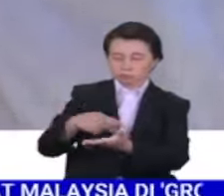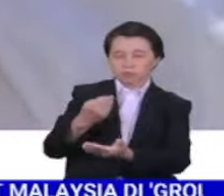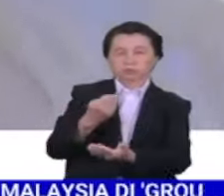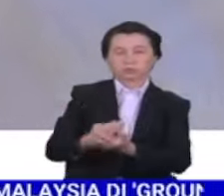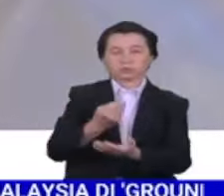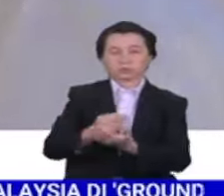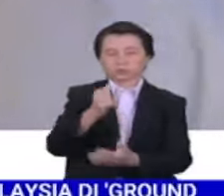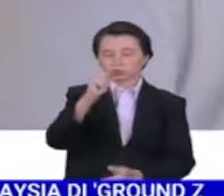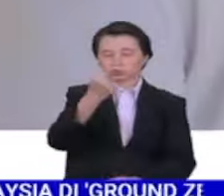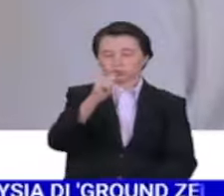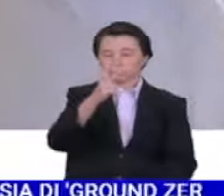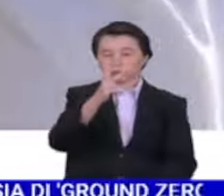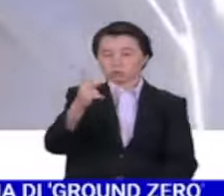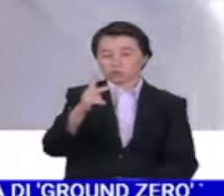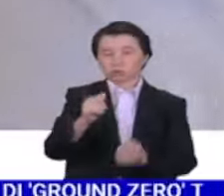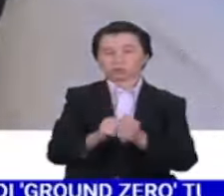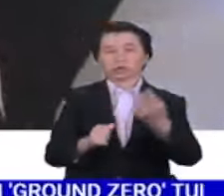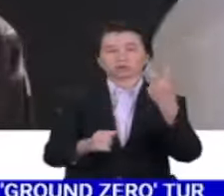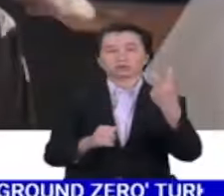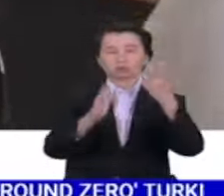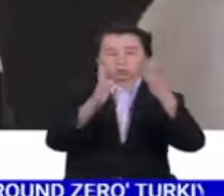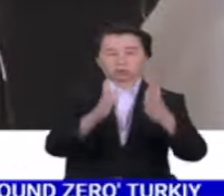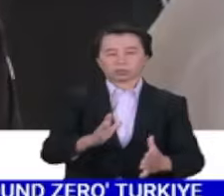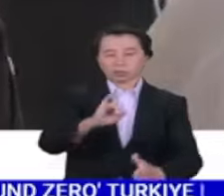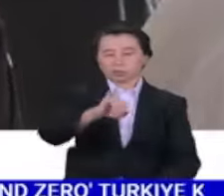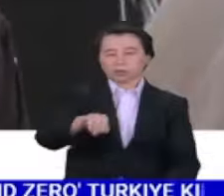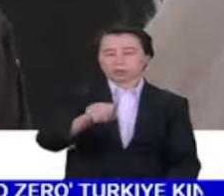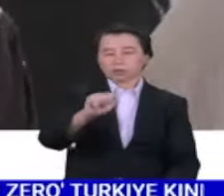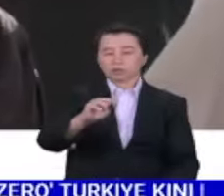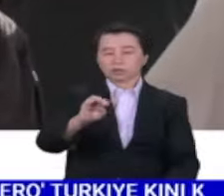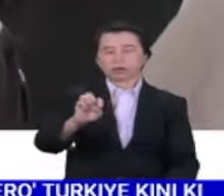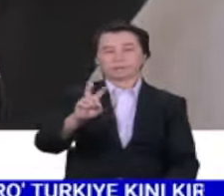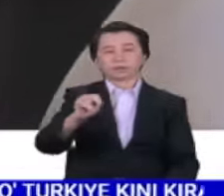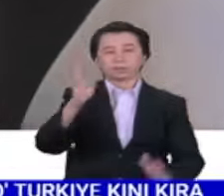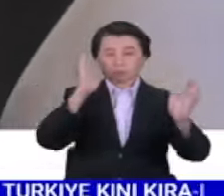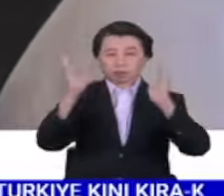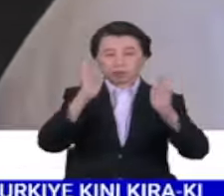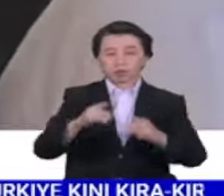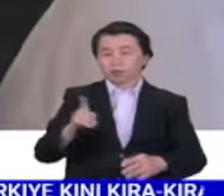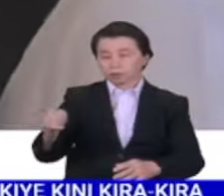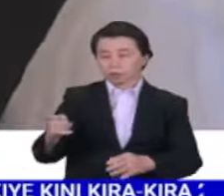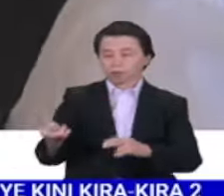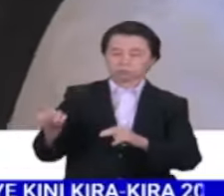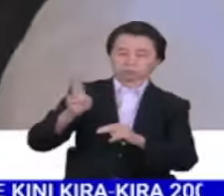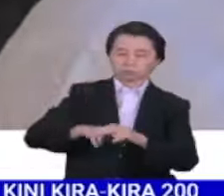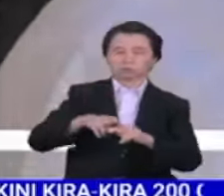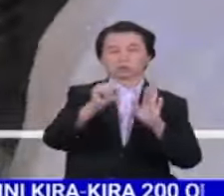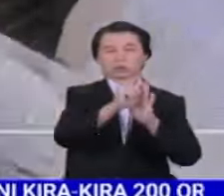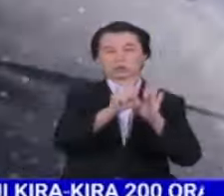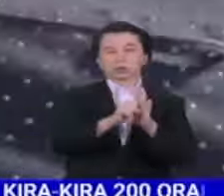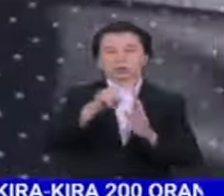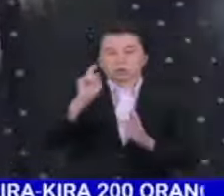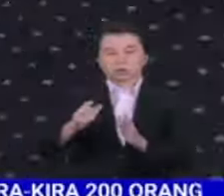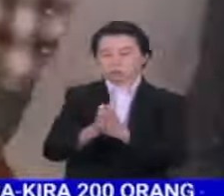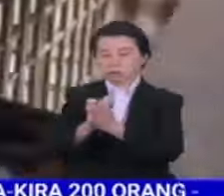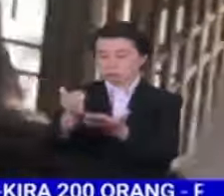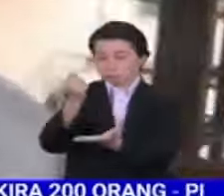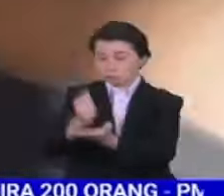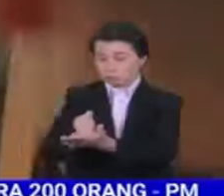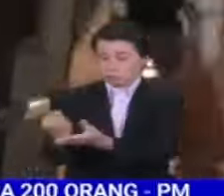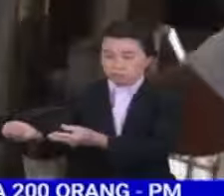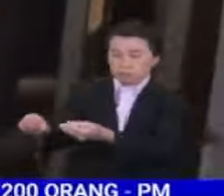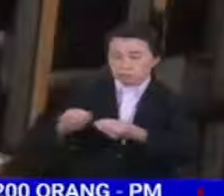10.000 Ringgit dengan dua orang penjamin tempatan tentunya dikenakan syarat tambahan yaitu belum menyerahkan